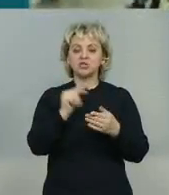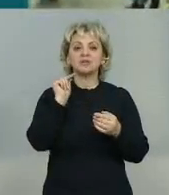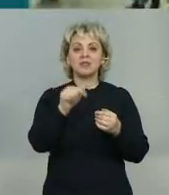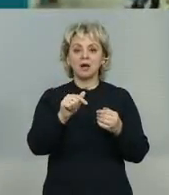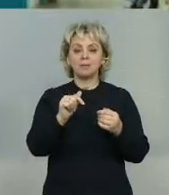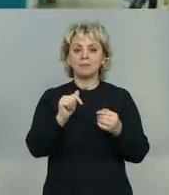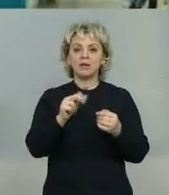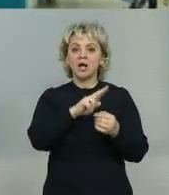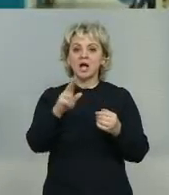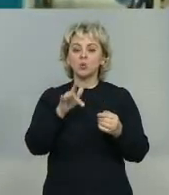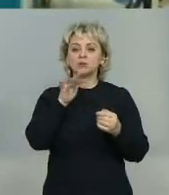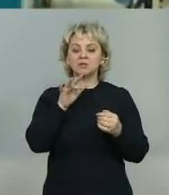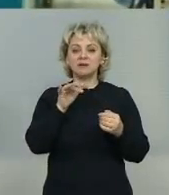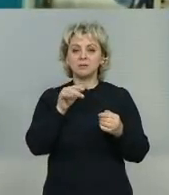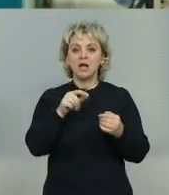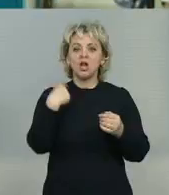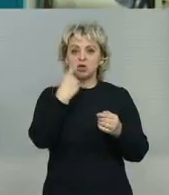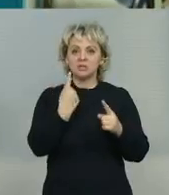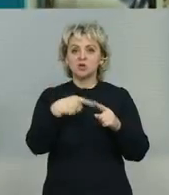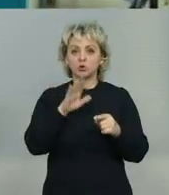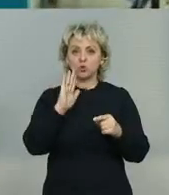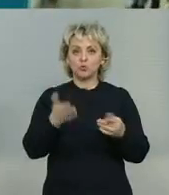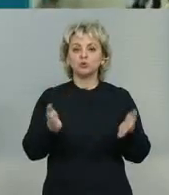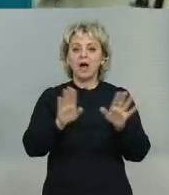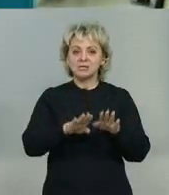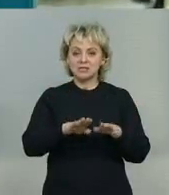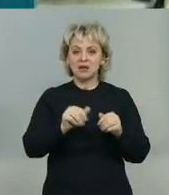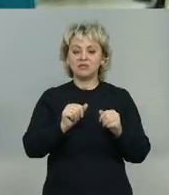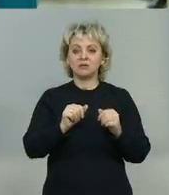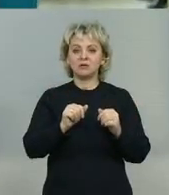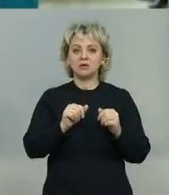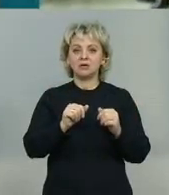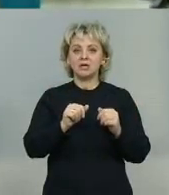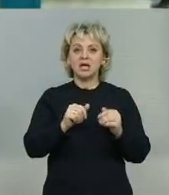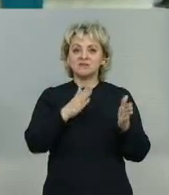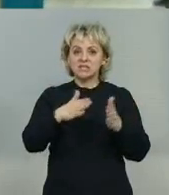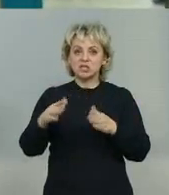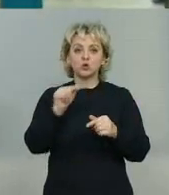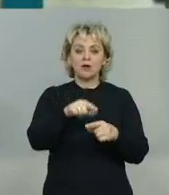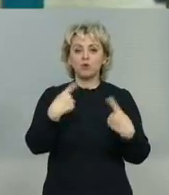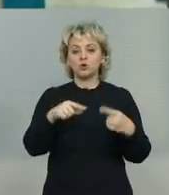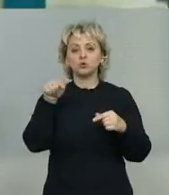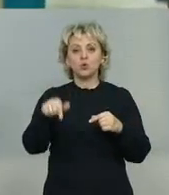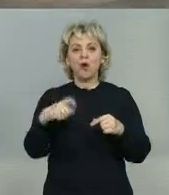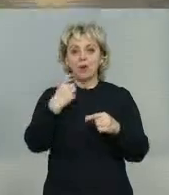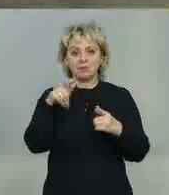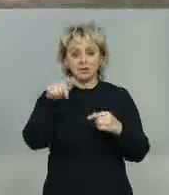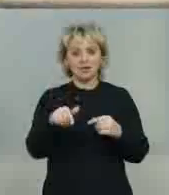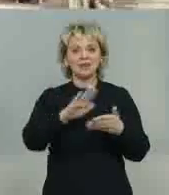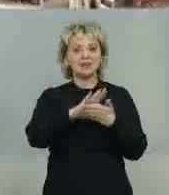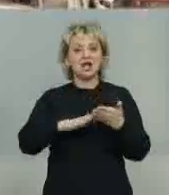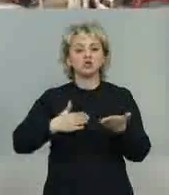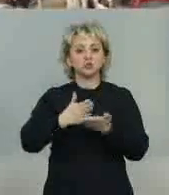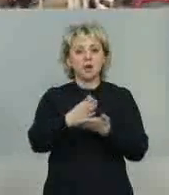там какое-то время лиц, которые будут доставлены в состояние того или иного опьянения. Дальше